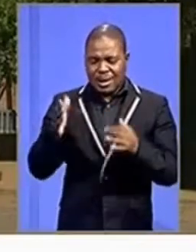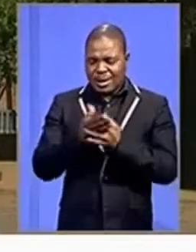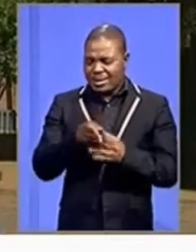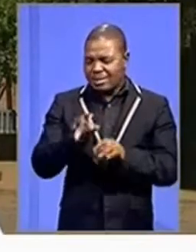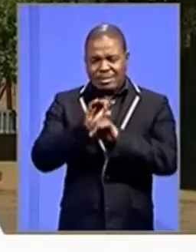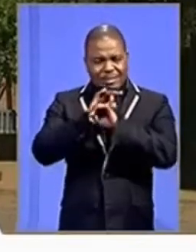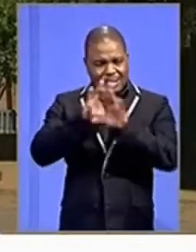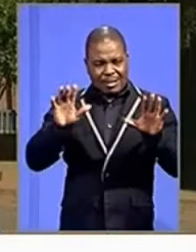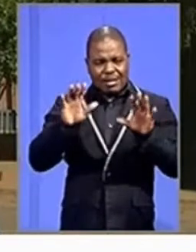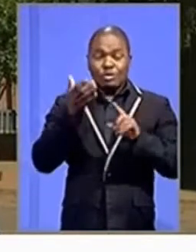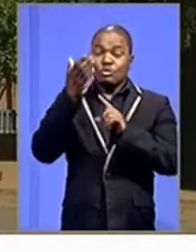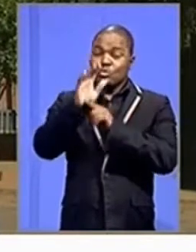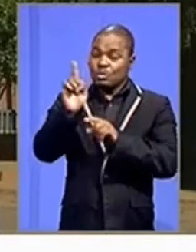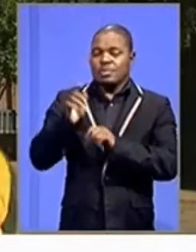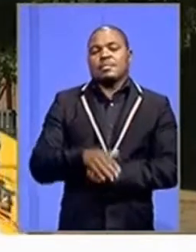gore